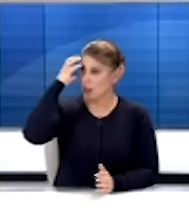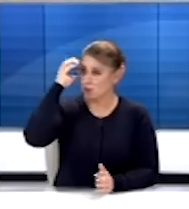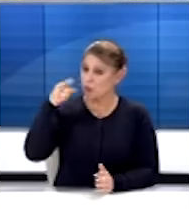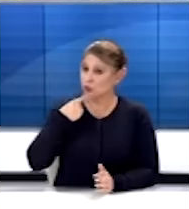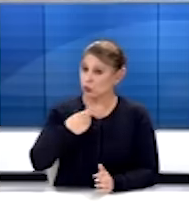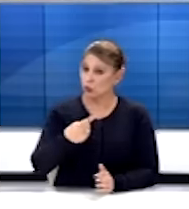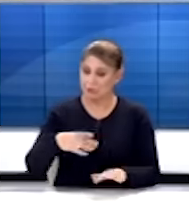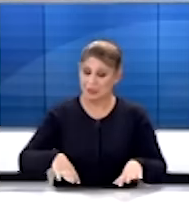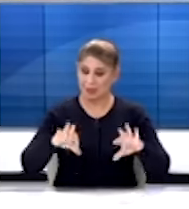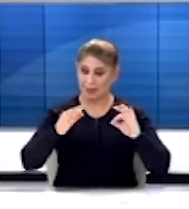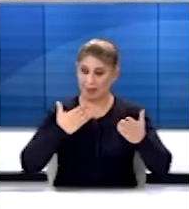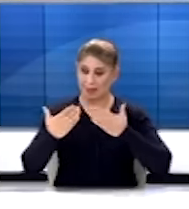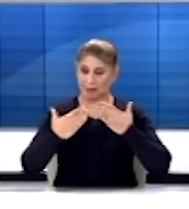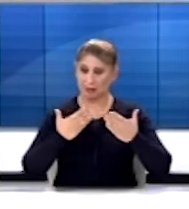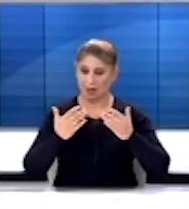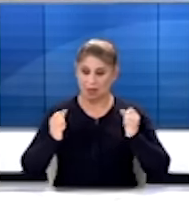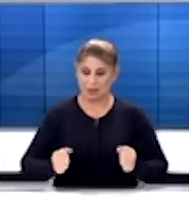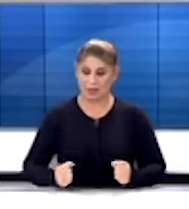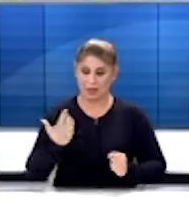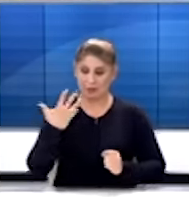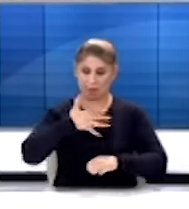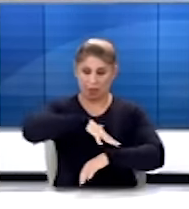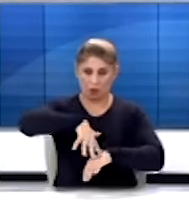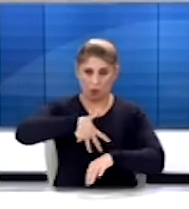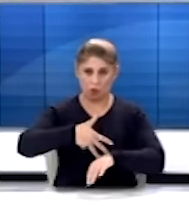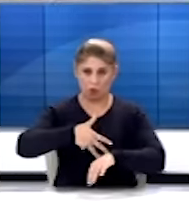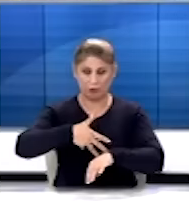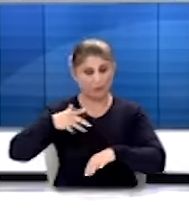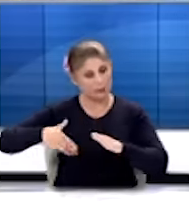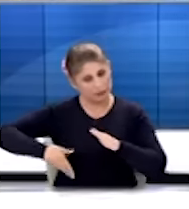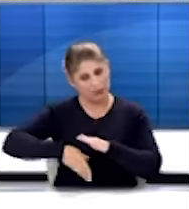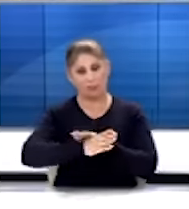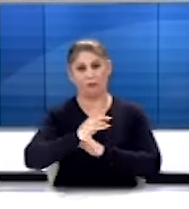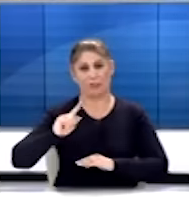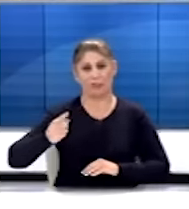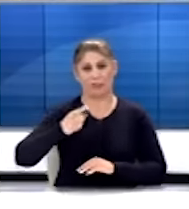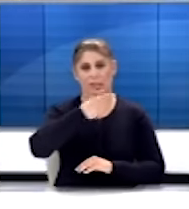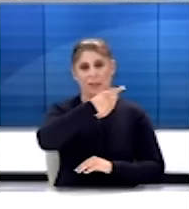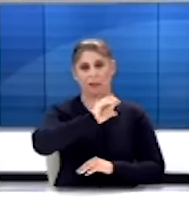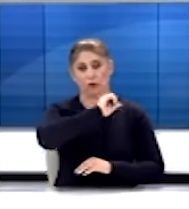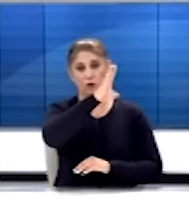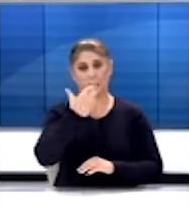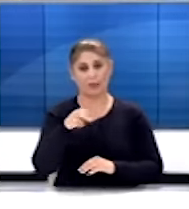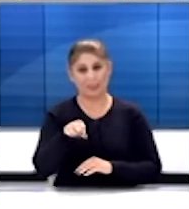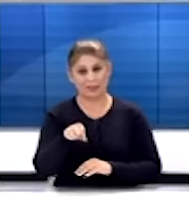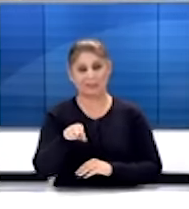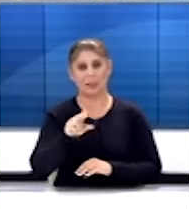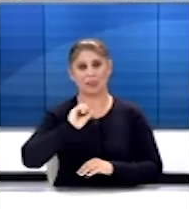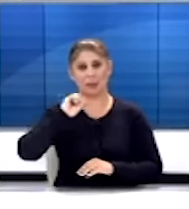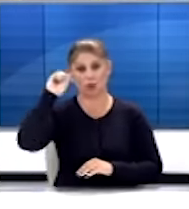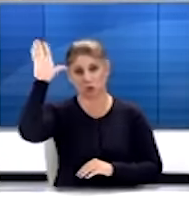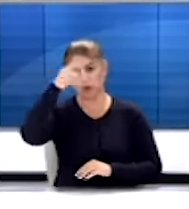είπα στην αρχή της συνεδριάσεως, ότι θα κάτσει 5 ώρες και θα φύγει για ταξίδι στο εξωτερικό που αφορά την εξωτερική πολιτική της χώρας, στη